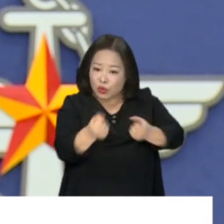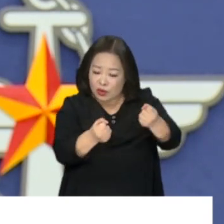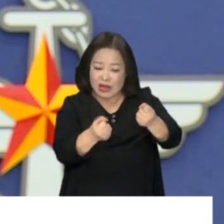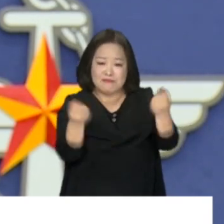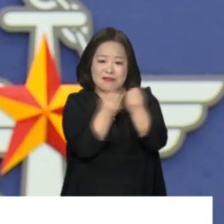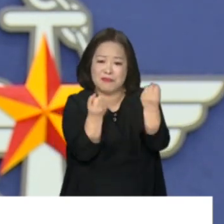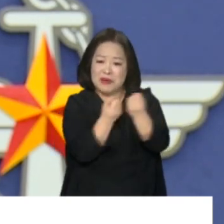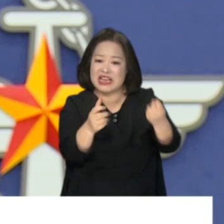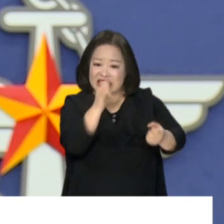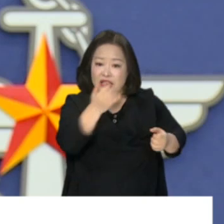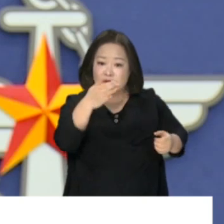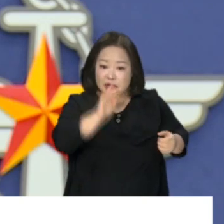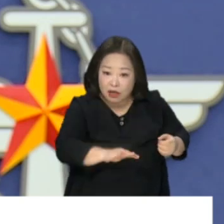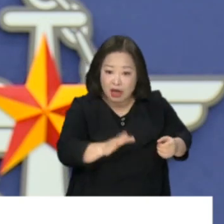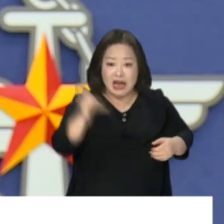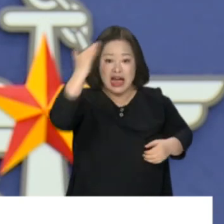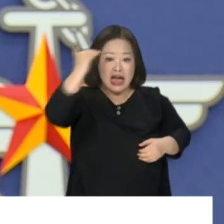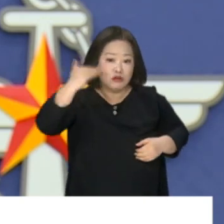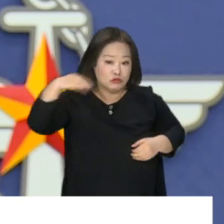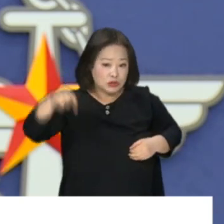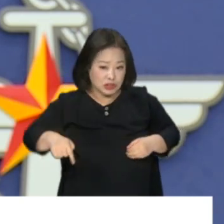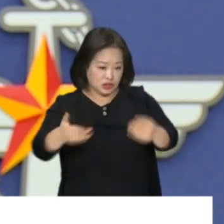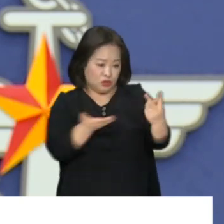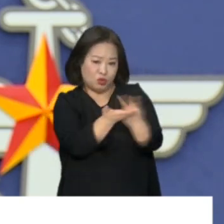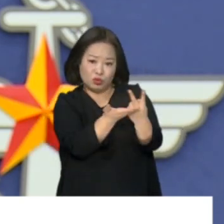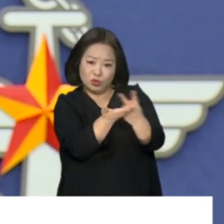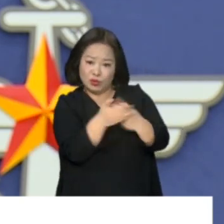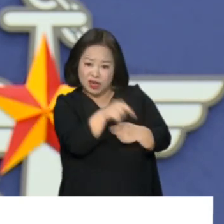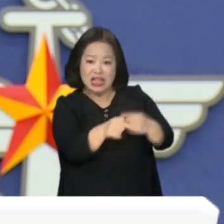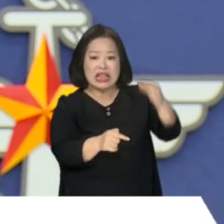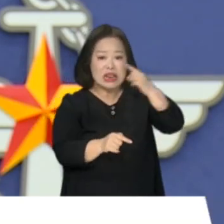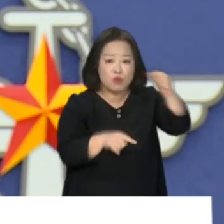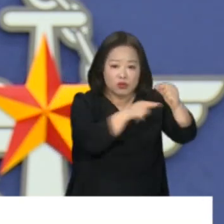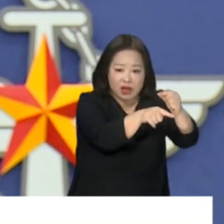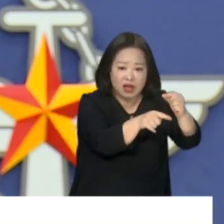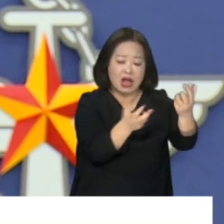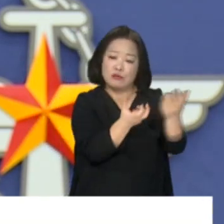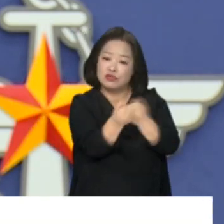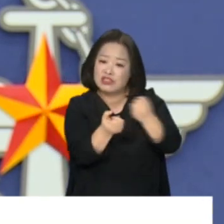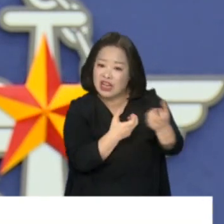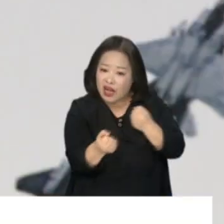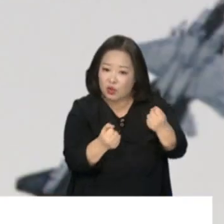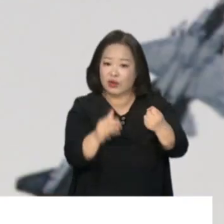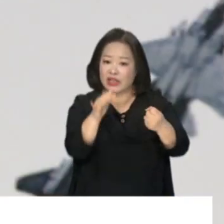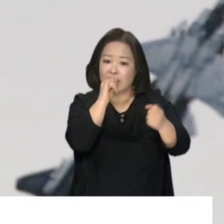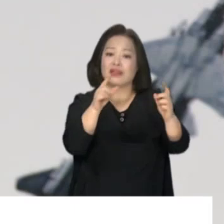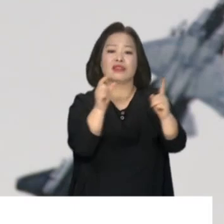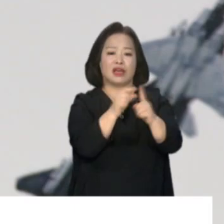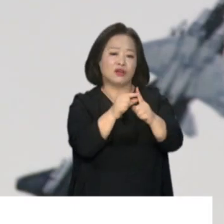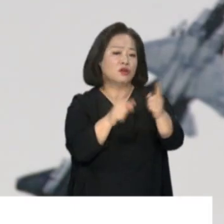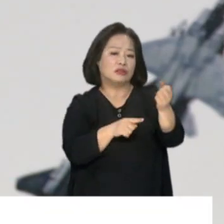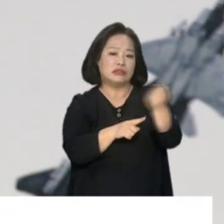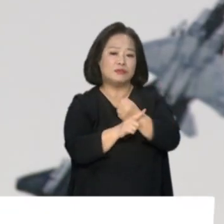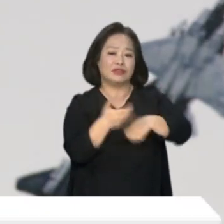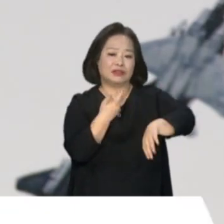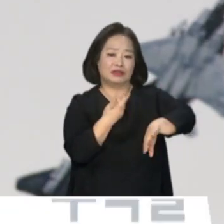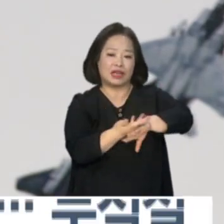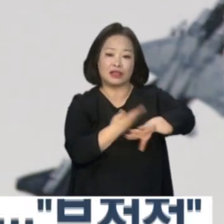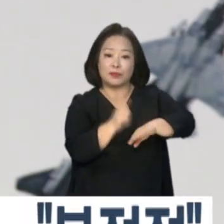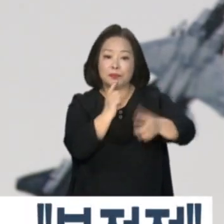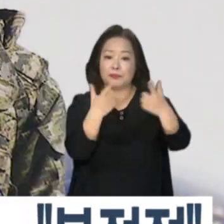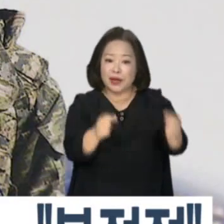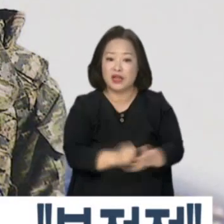국가가 독도 를 뭐 영토 분쟁으로 인식한다 그런 식의 기술은 아닌 것으로 하지만 장병